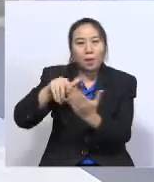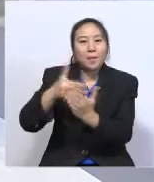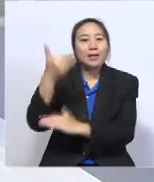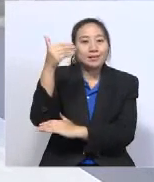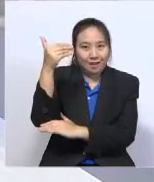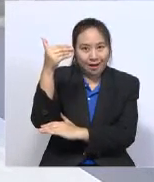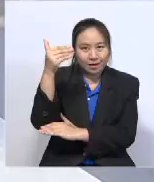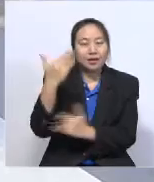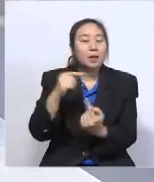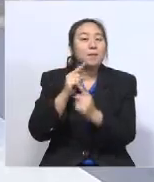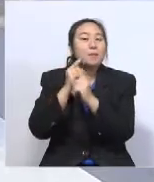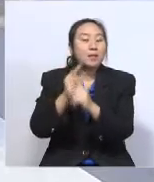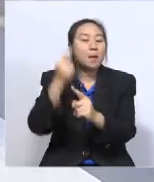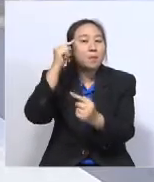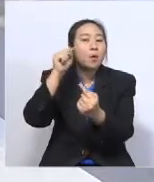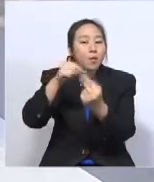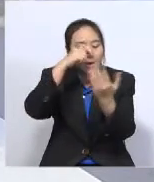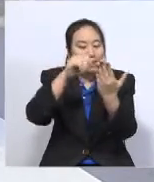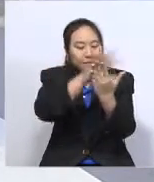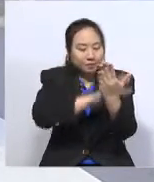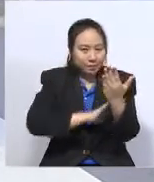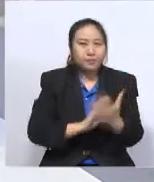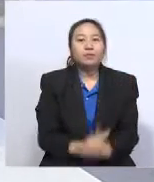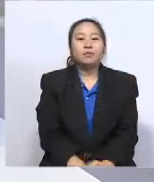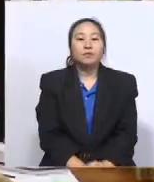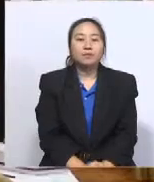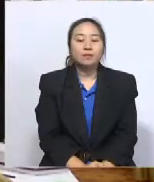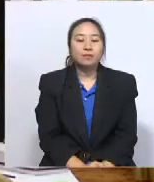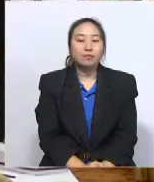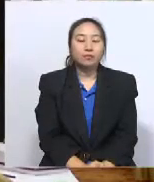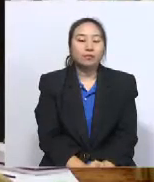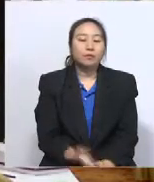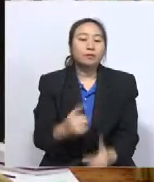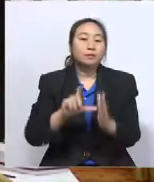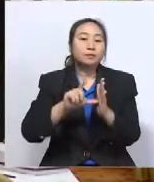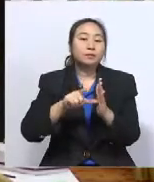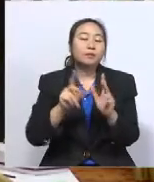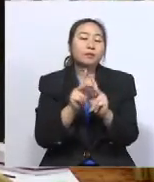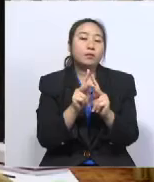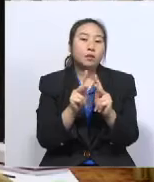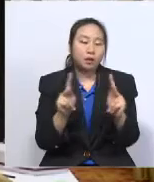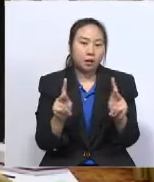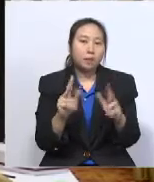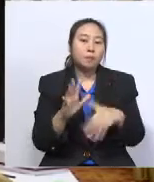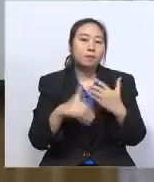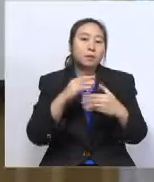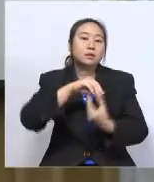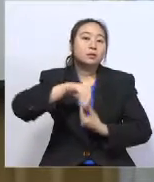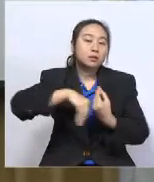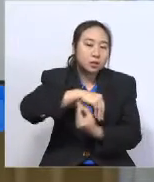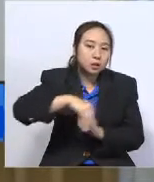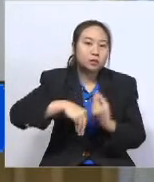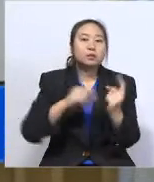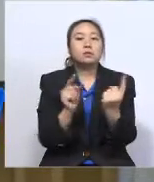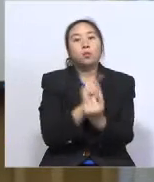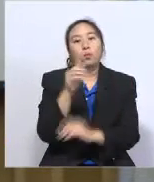อบรวมไปถึงตามเป้าหมายในการขับเคลื่อนประเทศด้วยนายประเมธีวิมลศิริเลขาธิการคณะกรรมการพัฒนาเศรษฐกิจสัง